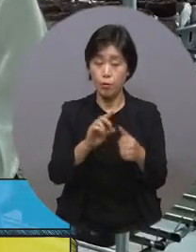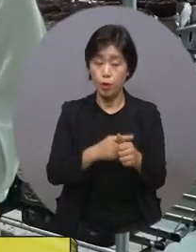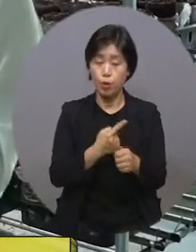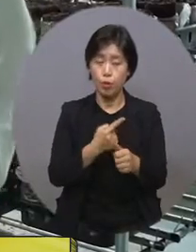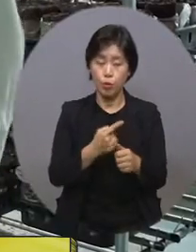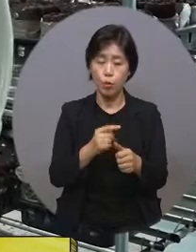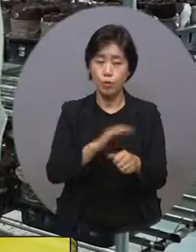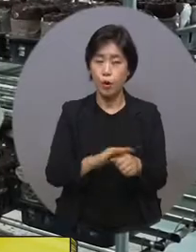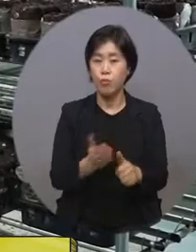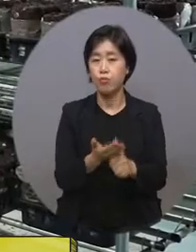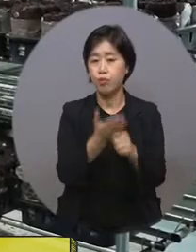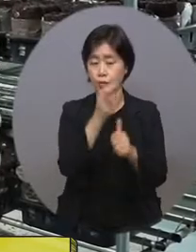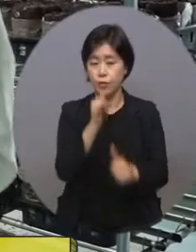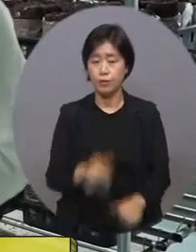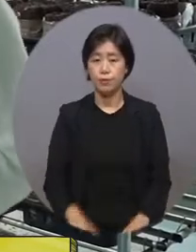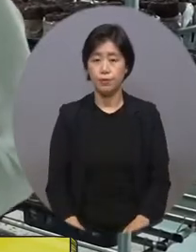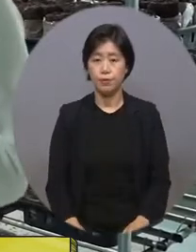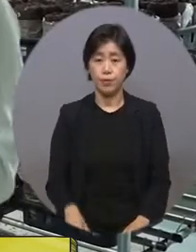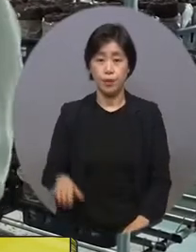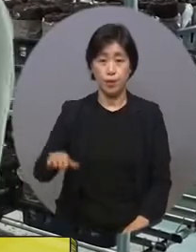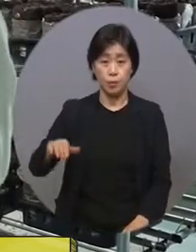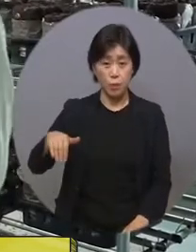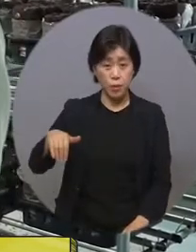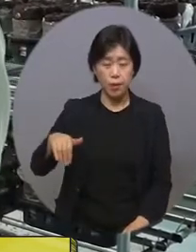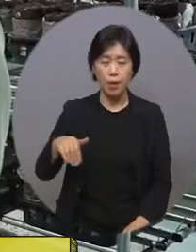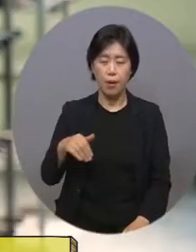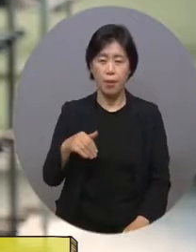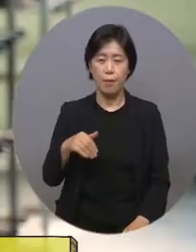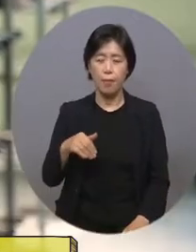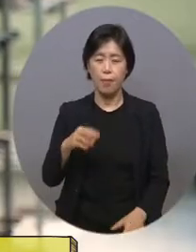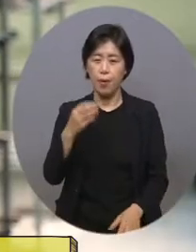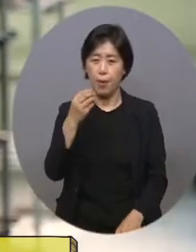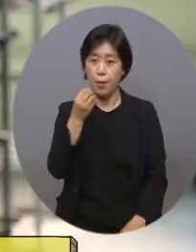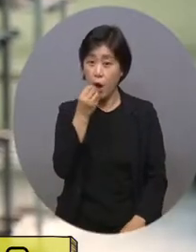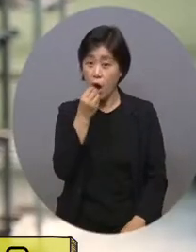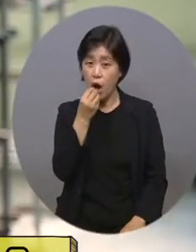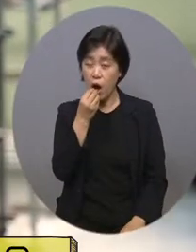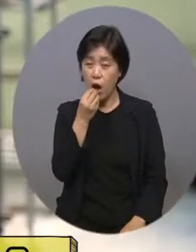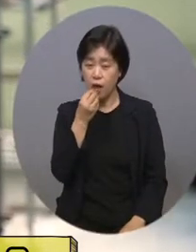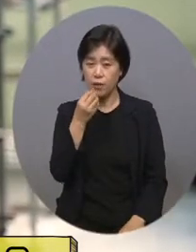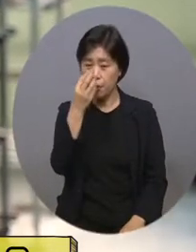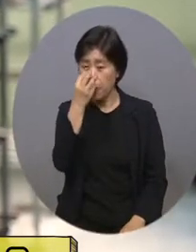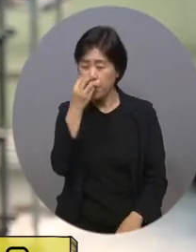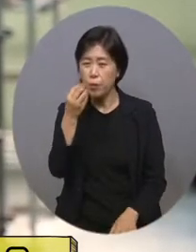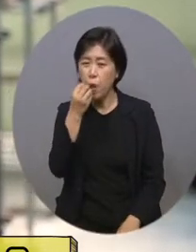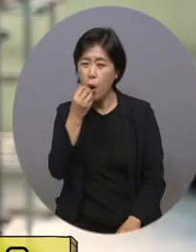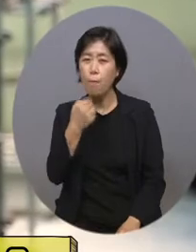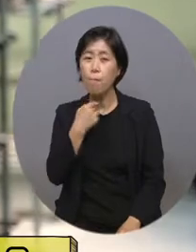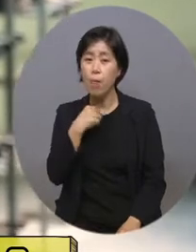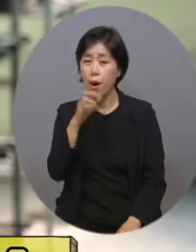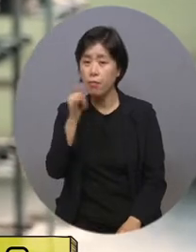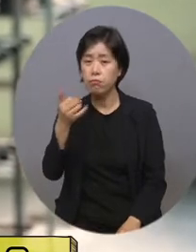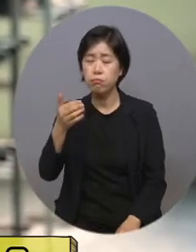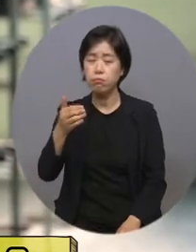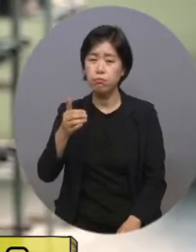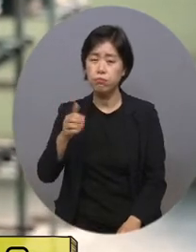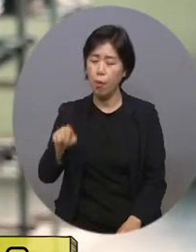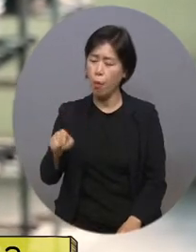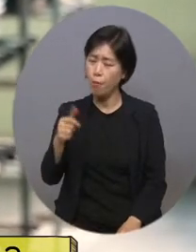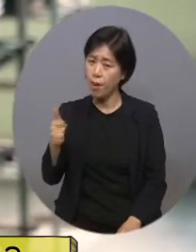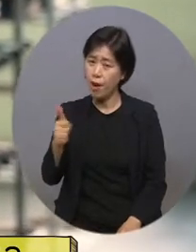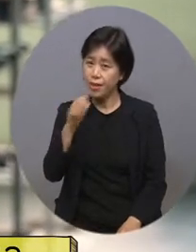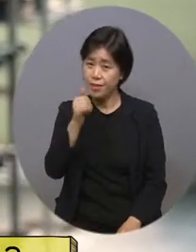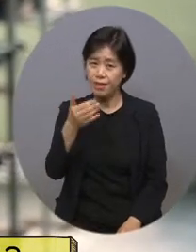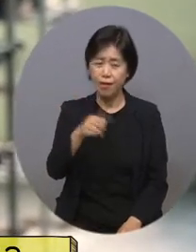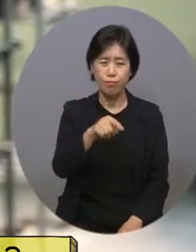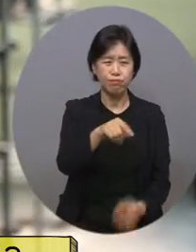제가 아까 방울토반토 같은 경우에는 직접 예. 먹어봐서 너무 예. 맛있다는 거 아는데 예. 버섯 같은 경우에는 저희가 아직 먹어보지 못했잖아요.